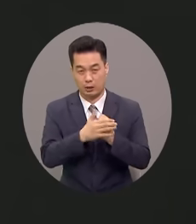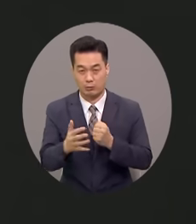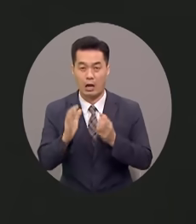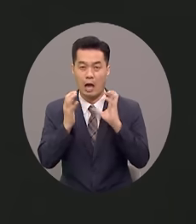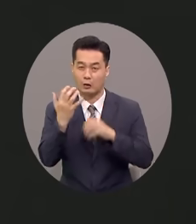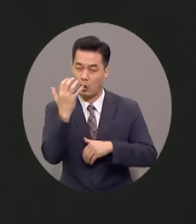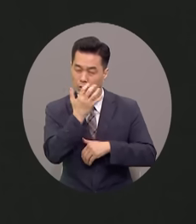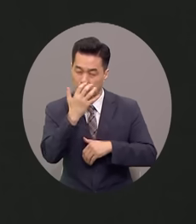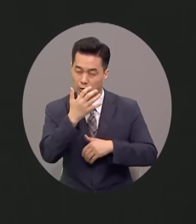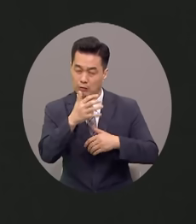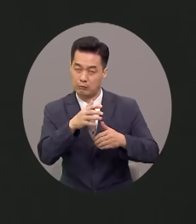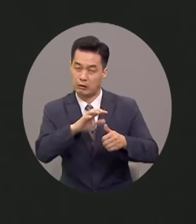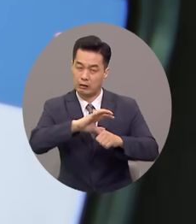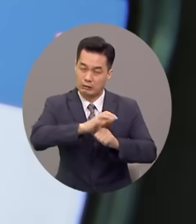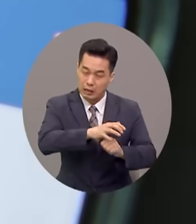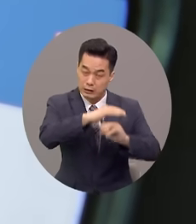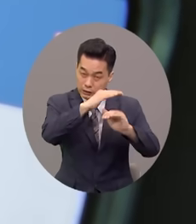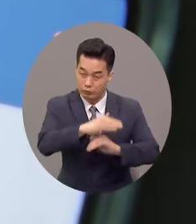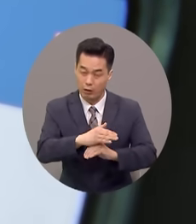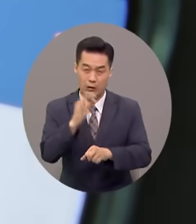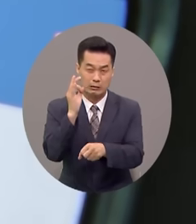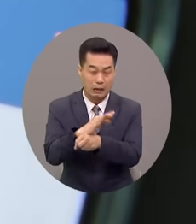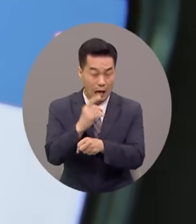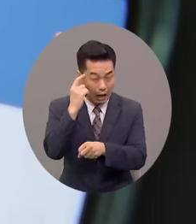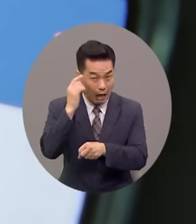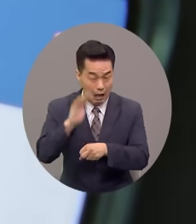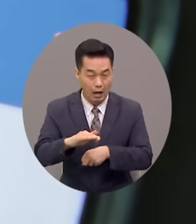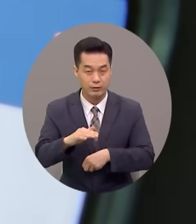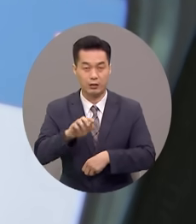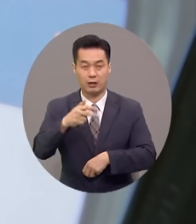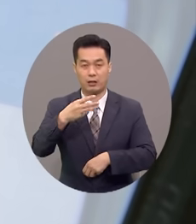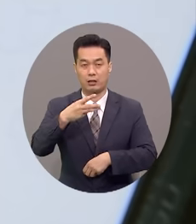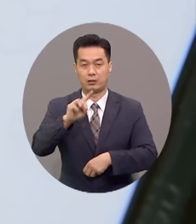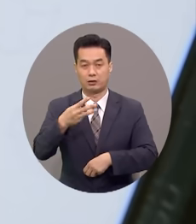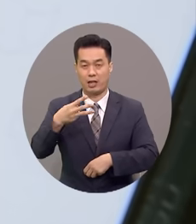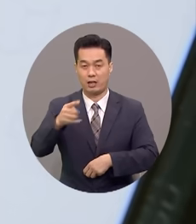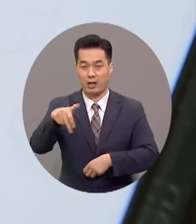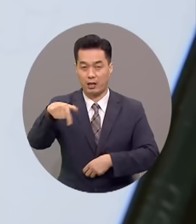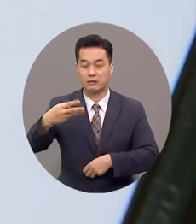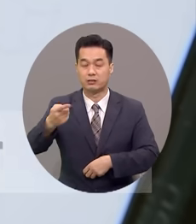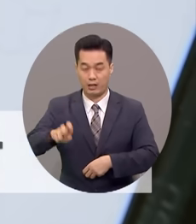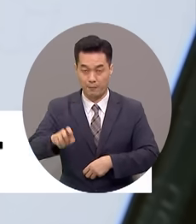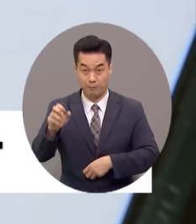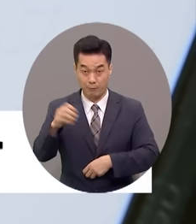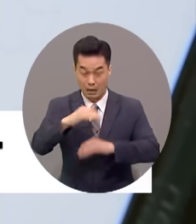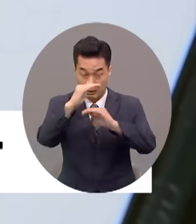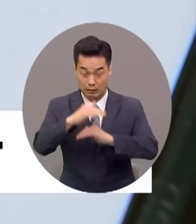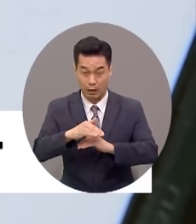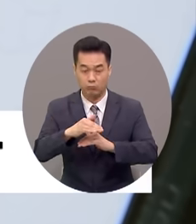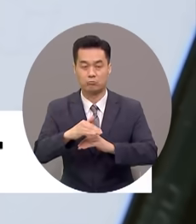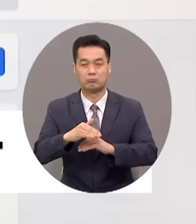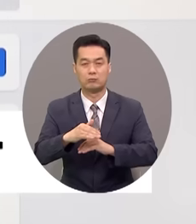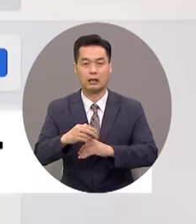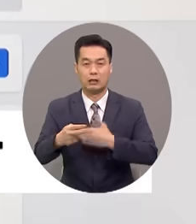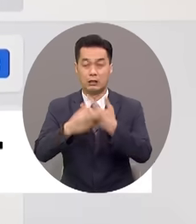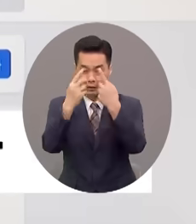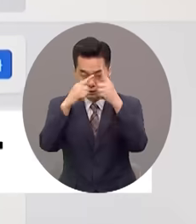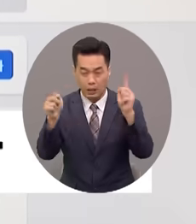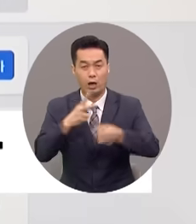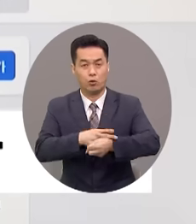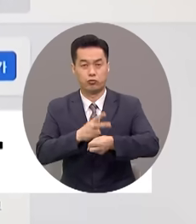텔레그램채팅 기록과신원이공개된한의대교수는 아동 성착취물구매시도혐의를부인하며